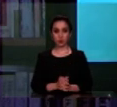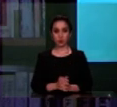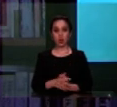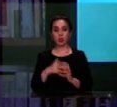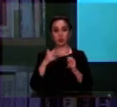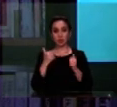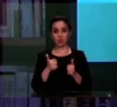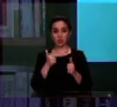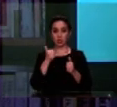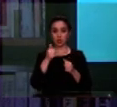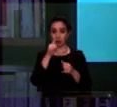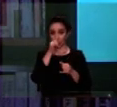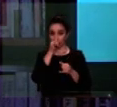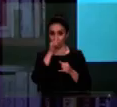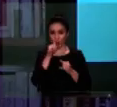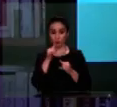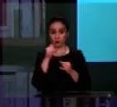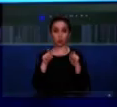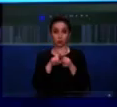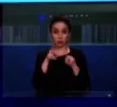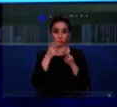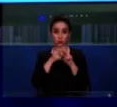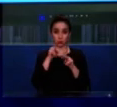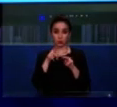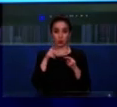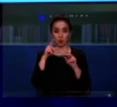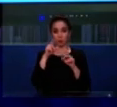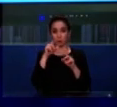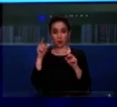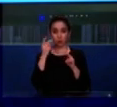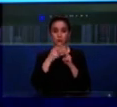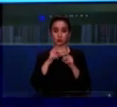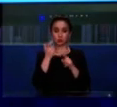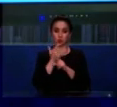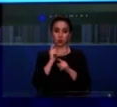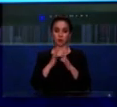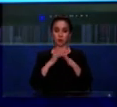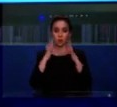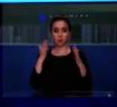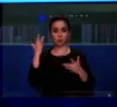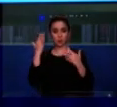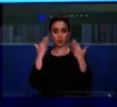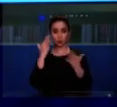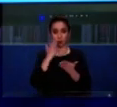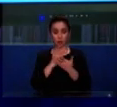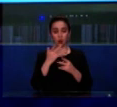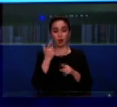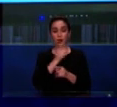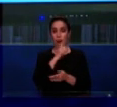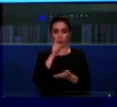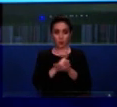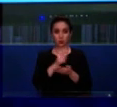Yaxshilik qila olmasang, yomonlik ham qilma. Ushbu maqolda juda ham katta ma'no bor.